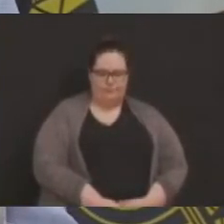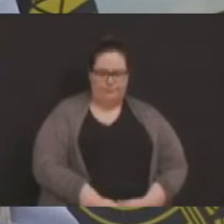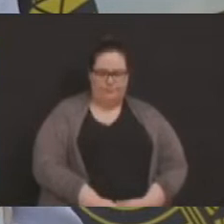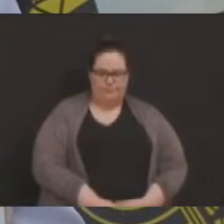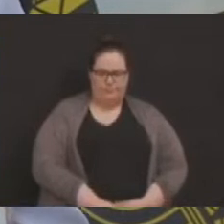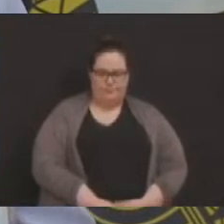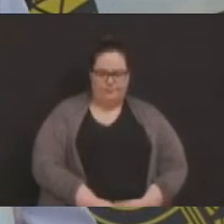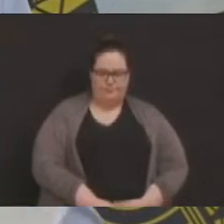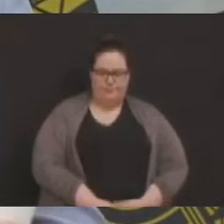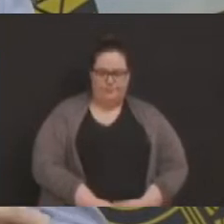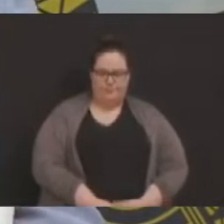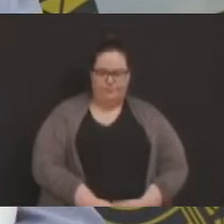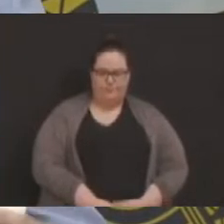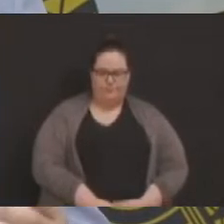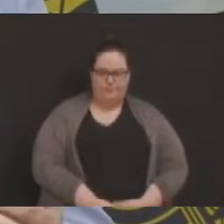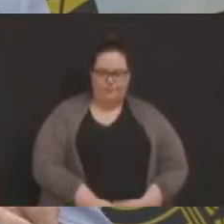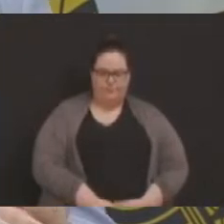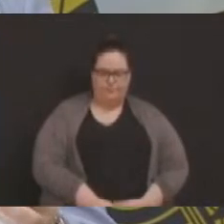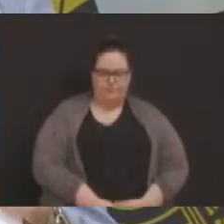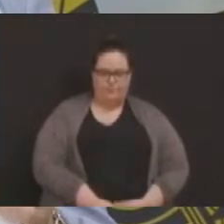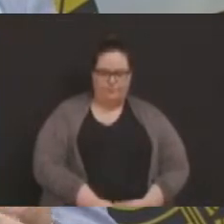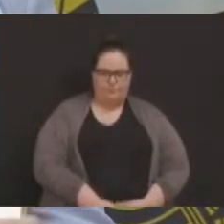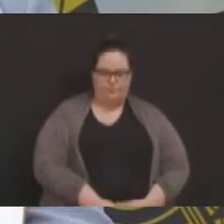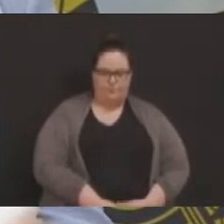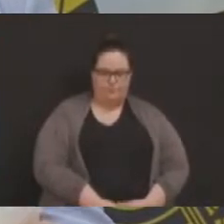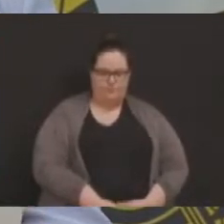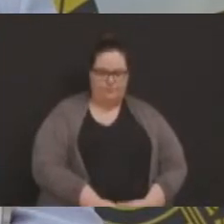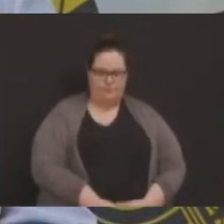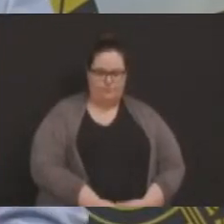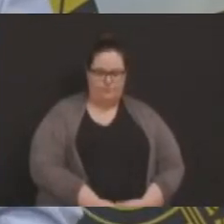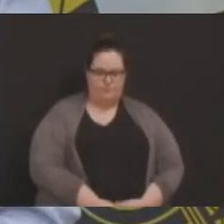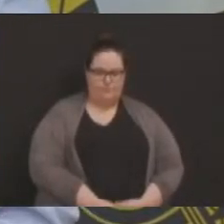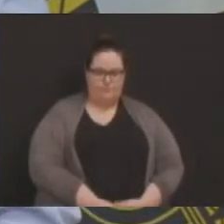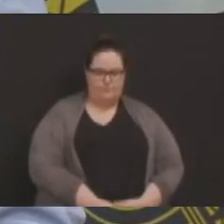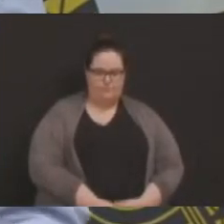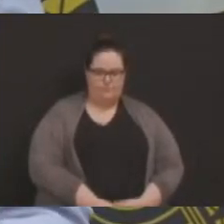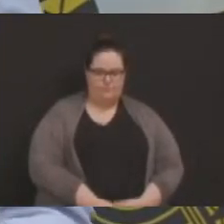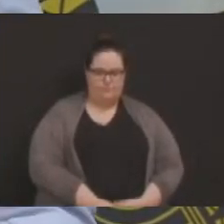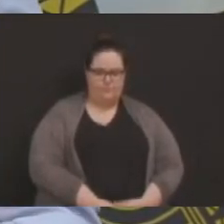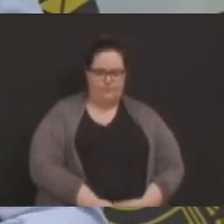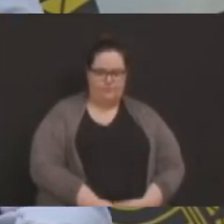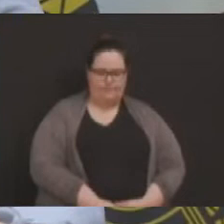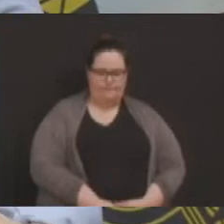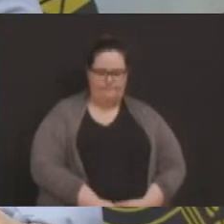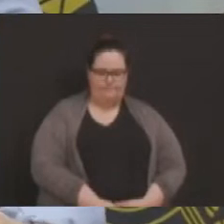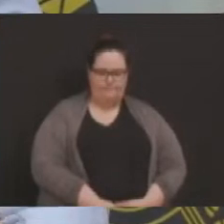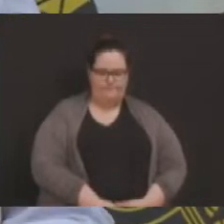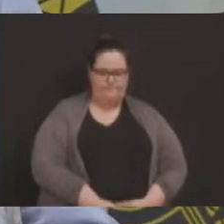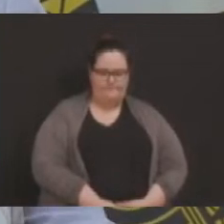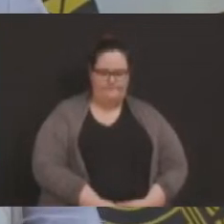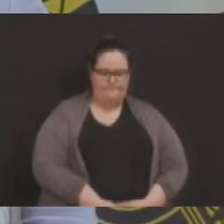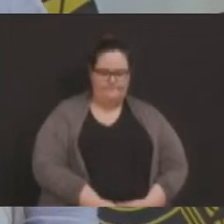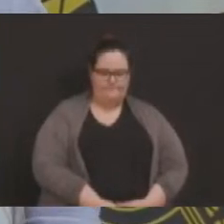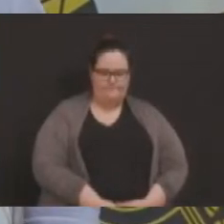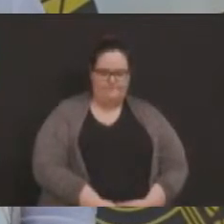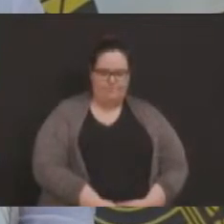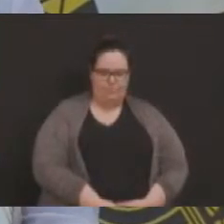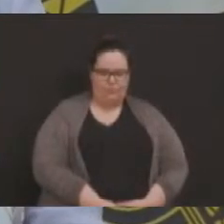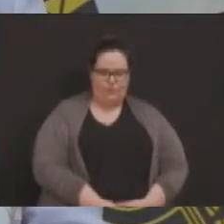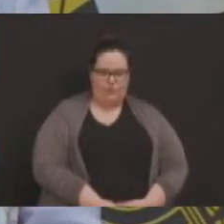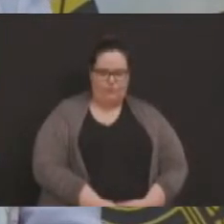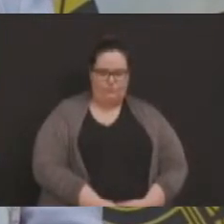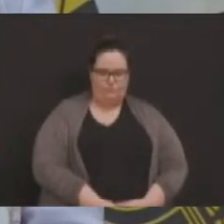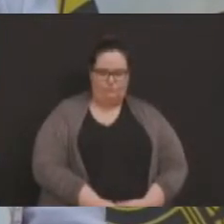seront pas testées le même jour que lorsqu'elles voudront passer la frontière? Alors, passer la frontière pour rentrer au